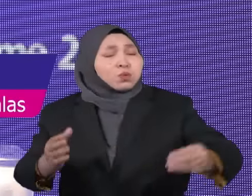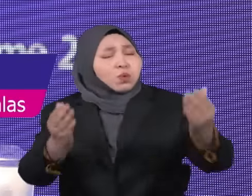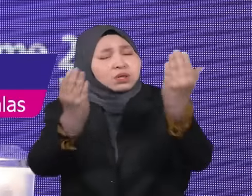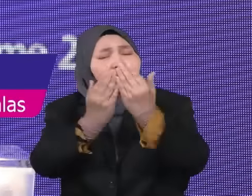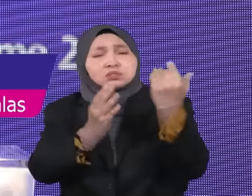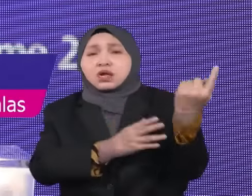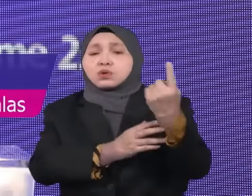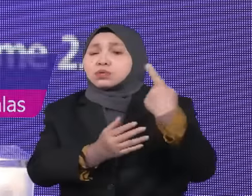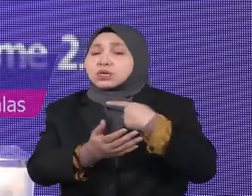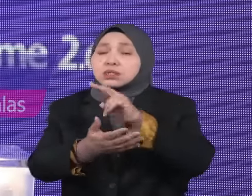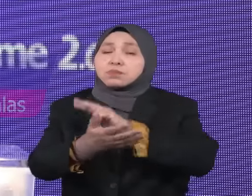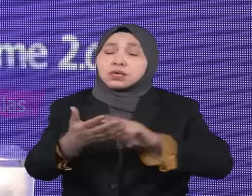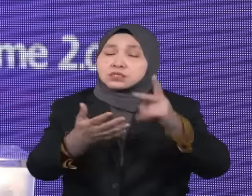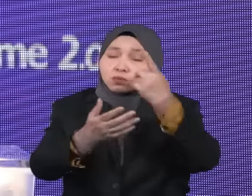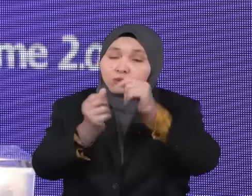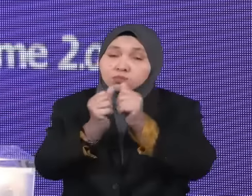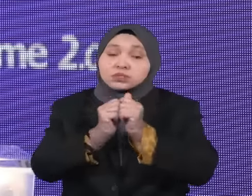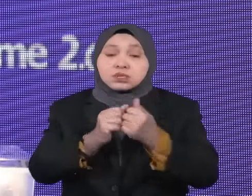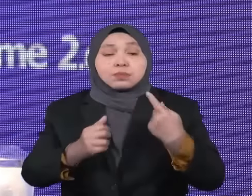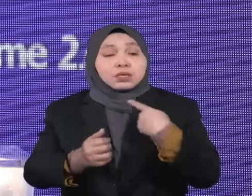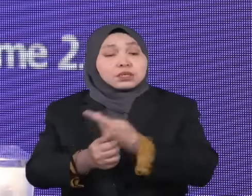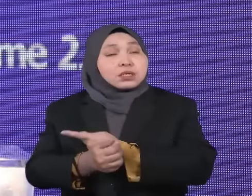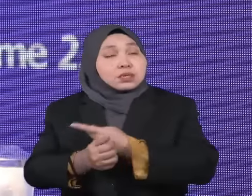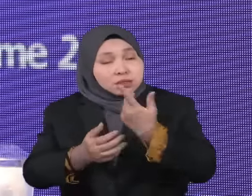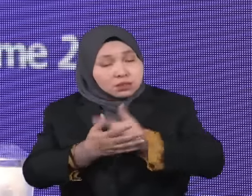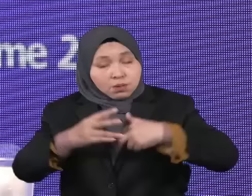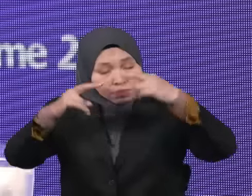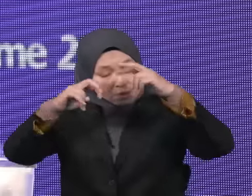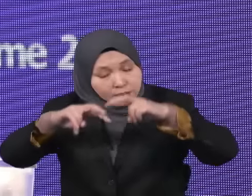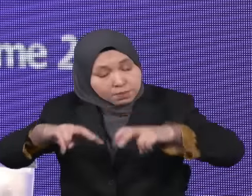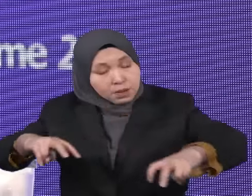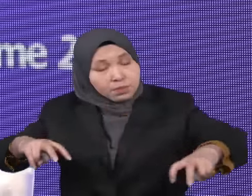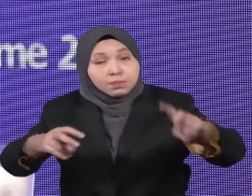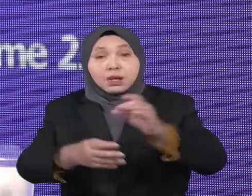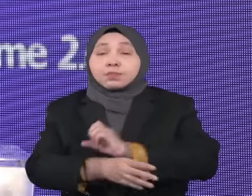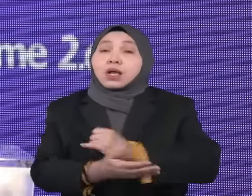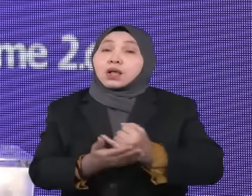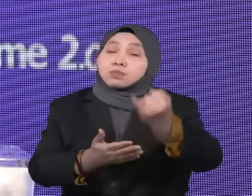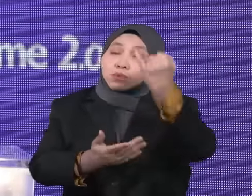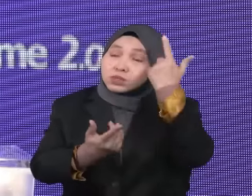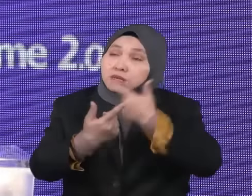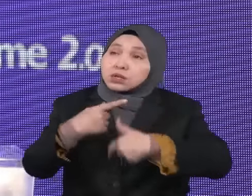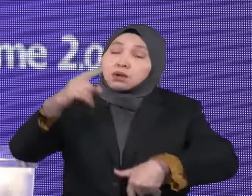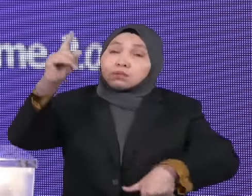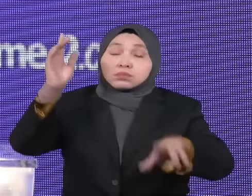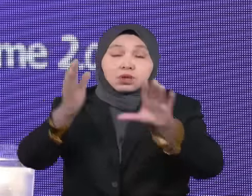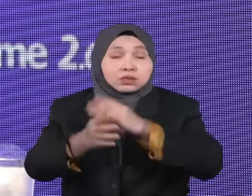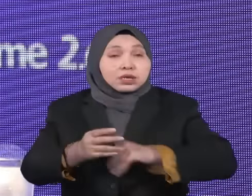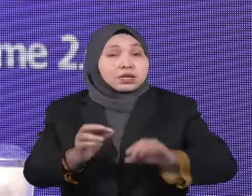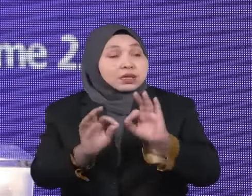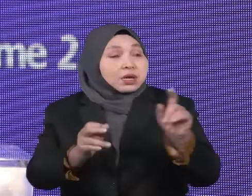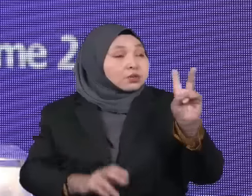kita bacakan untuk sama-sama kita selusuri hidayah permata daripadanya, daripada ayat yang